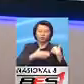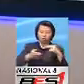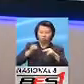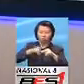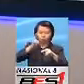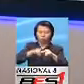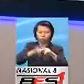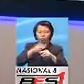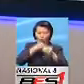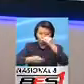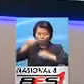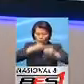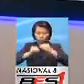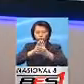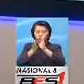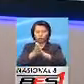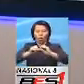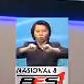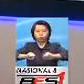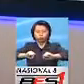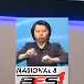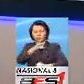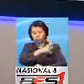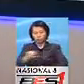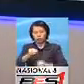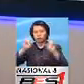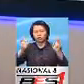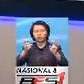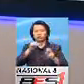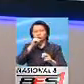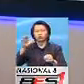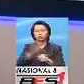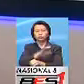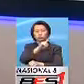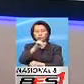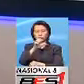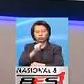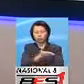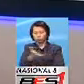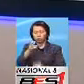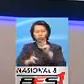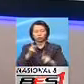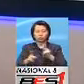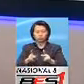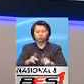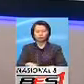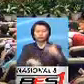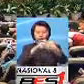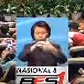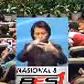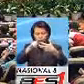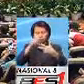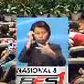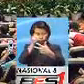gandaan malnutrisi yang menyebabkan obesiti, juga isu kekurangan zat dalam kalangan penduduk. Ya, tiga objektif